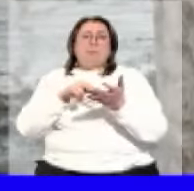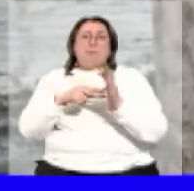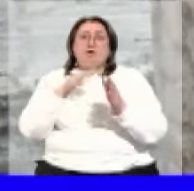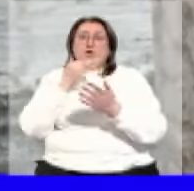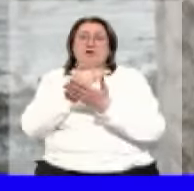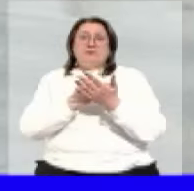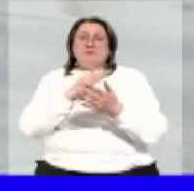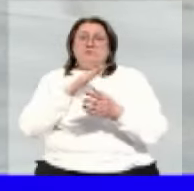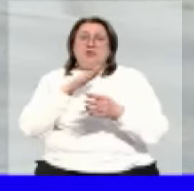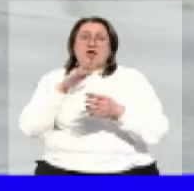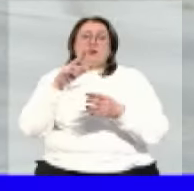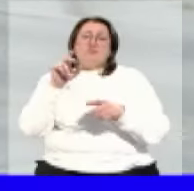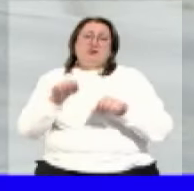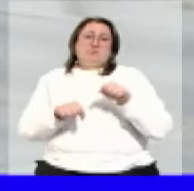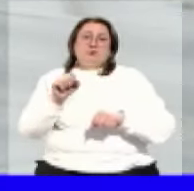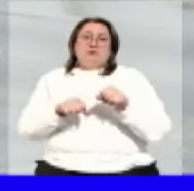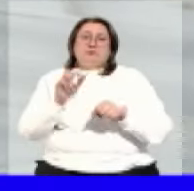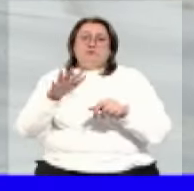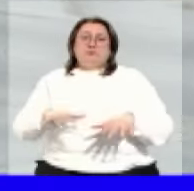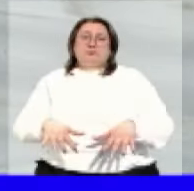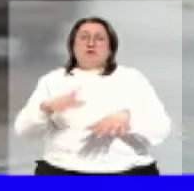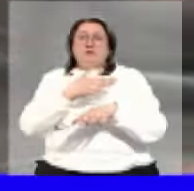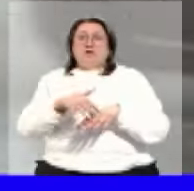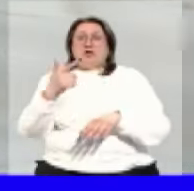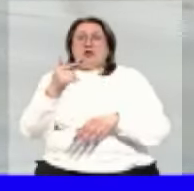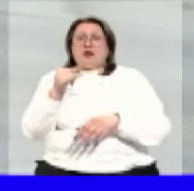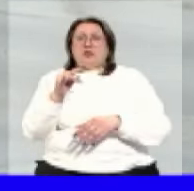кесеге сәйкес орындалмаса, онда Гагарин көшесіндегі